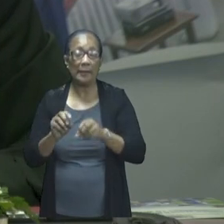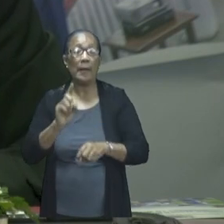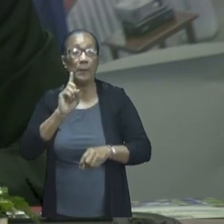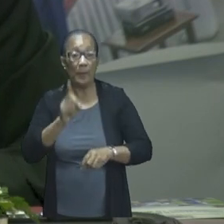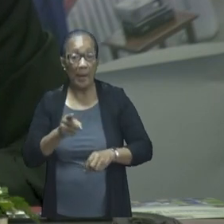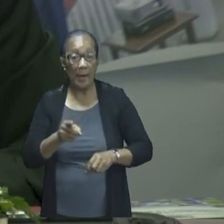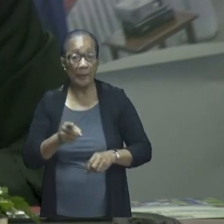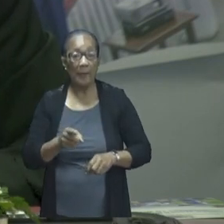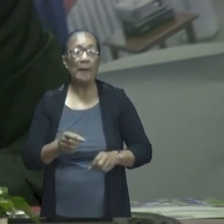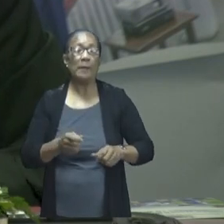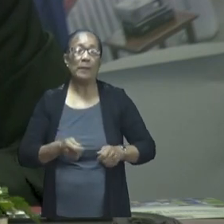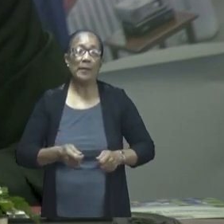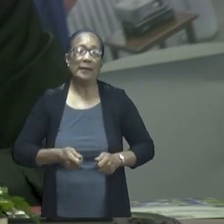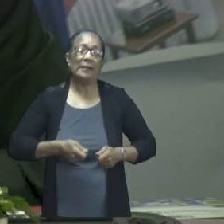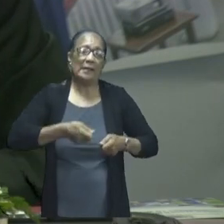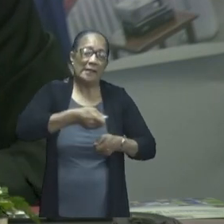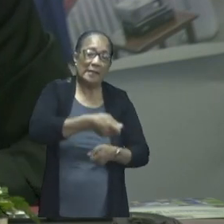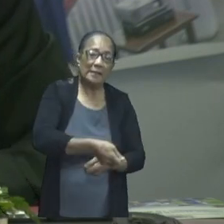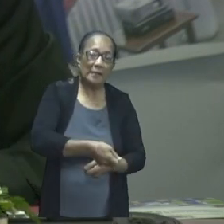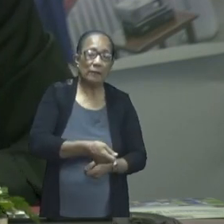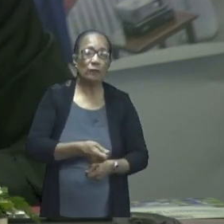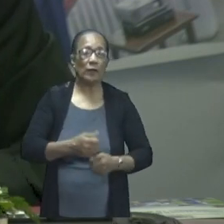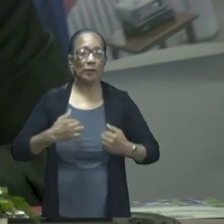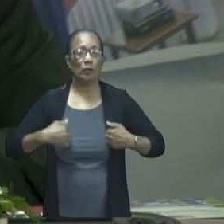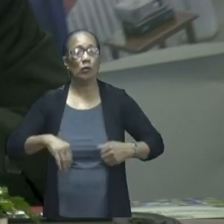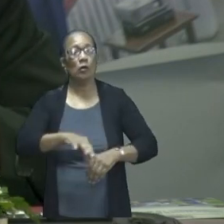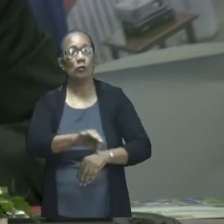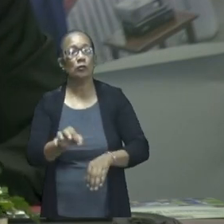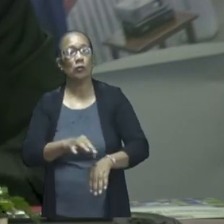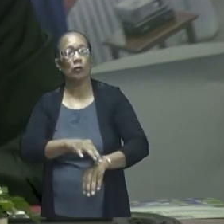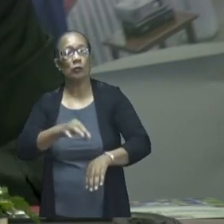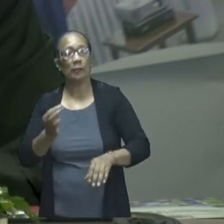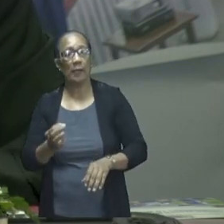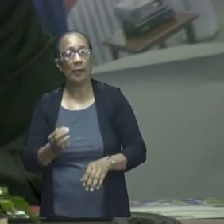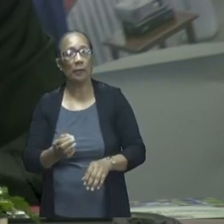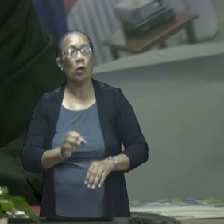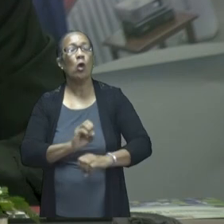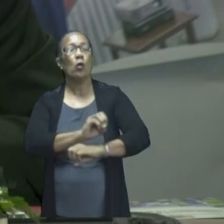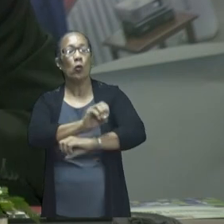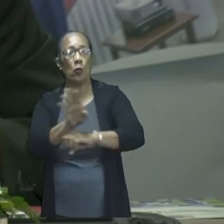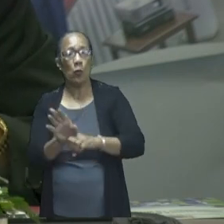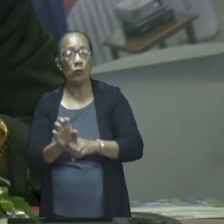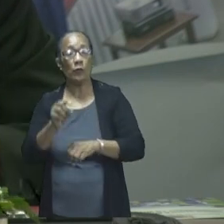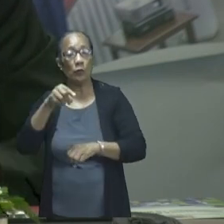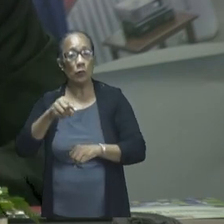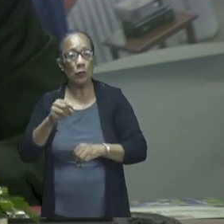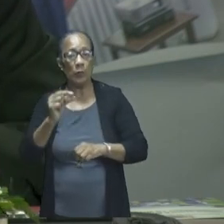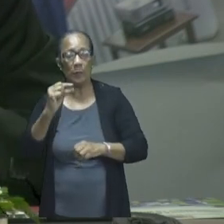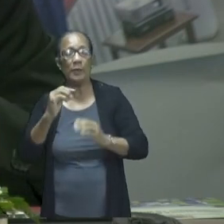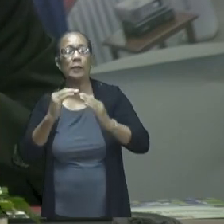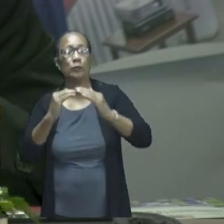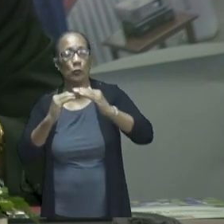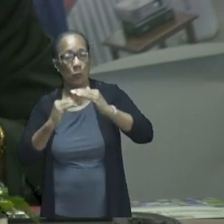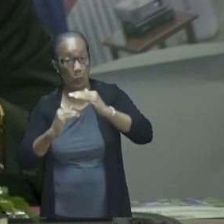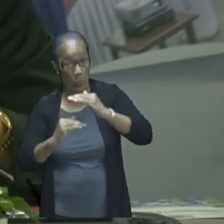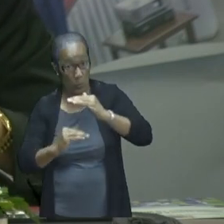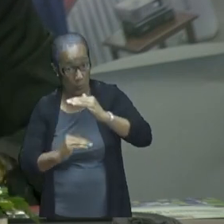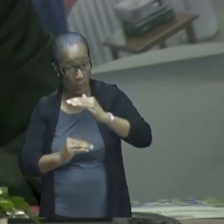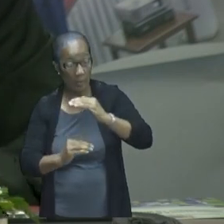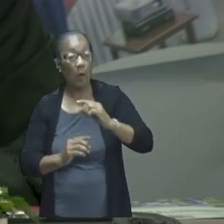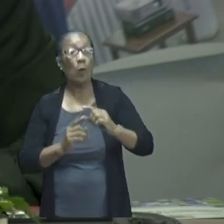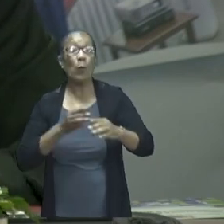de gezondheid sector week hoeven te hebben weten de beheer zo bleef het monitoren over het is nog